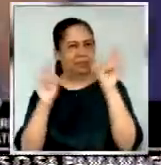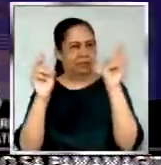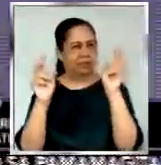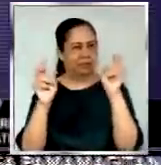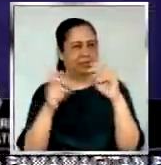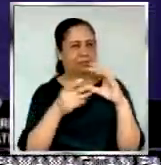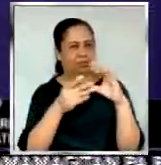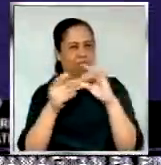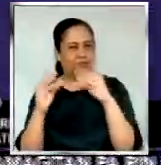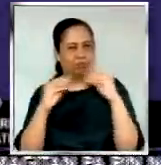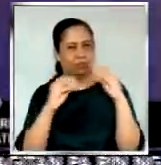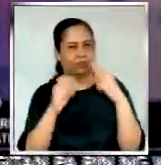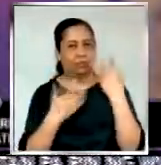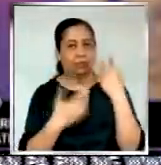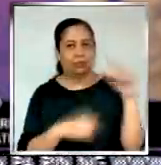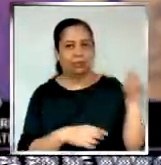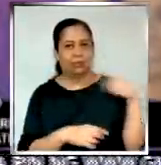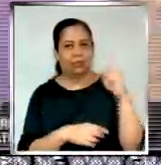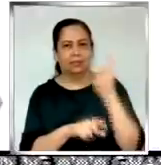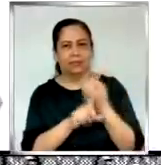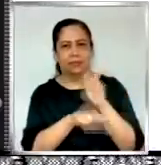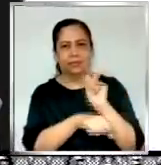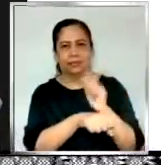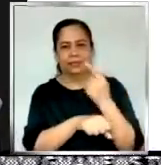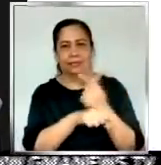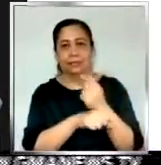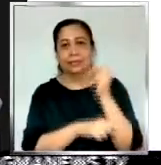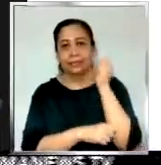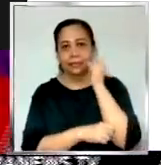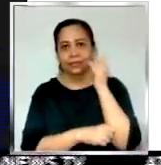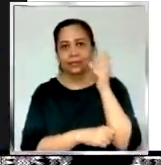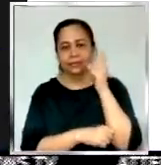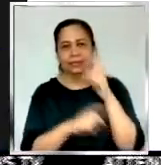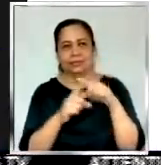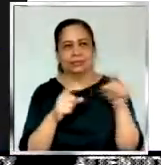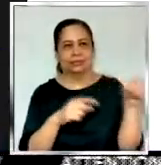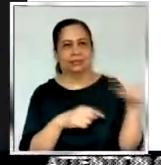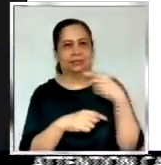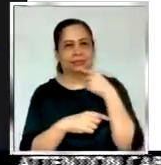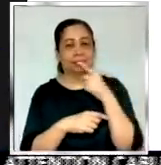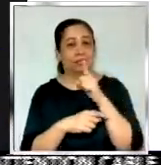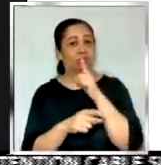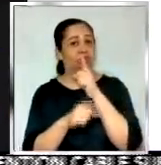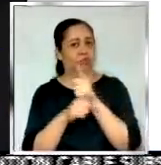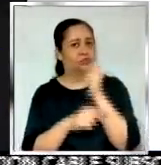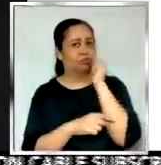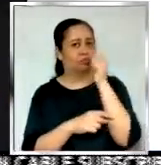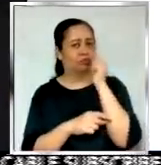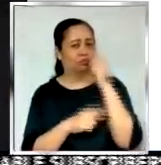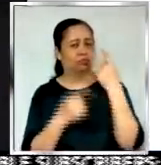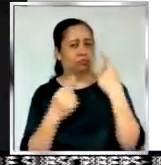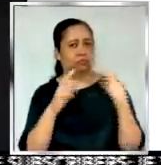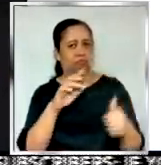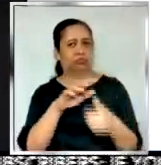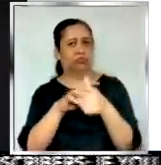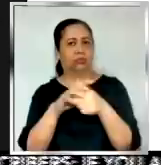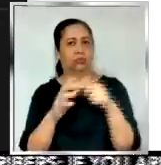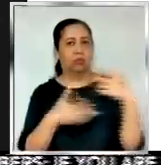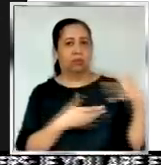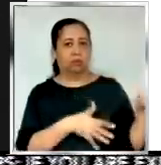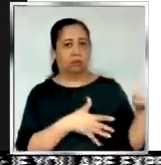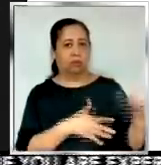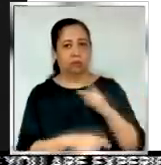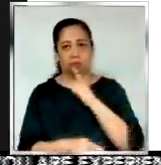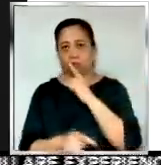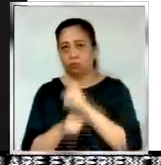Nagpasa rin kasi si Miss Taguig City na si Sandra Limonon. Anya, the truth always comes out. Karma is real. At tea